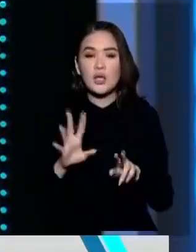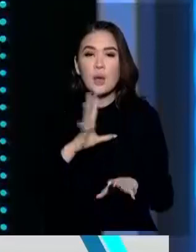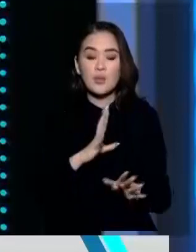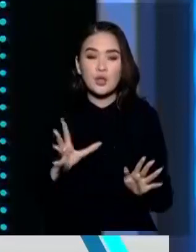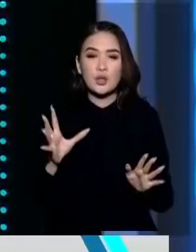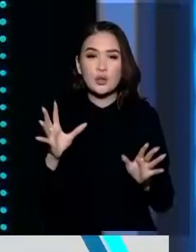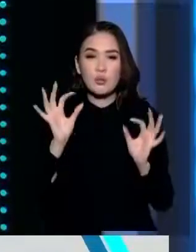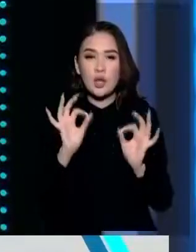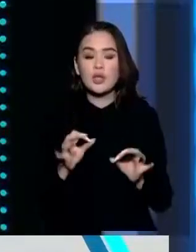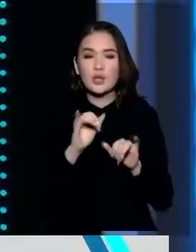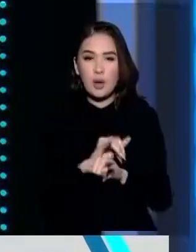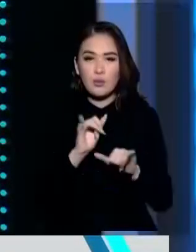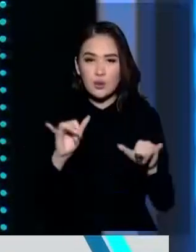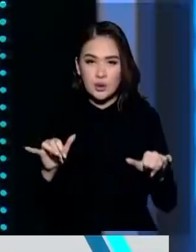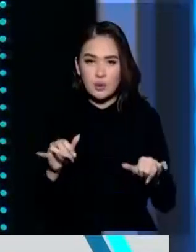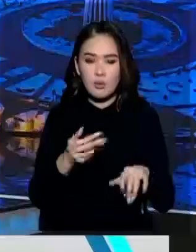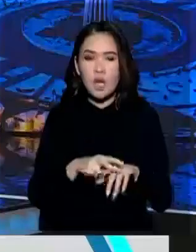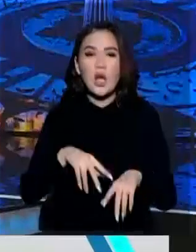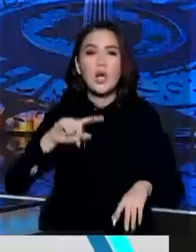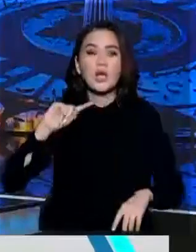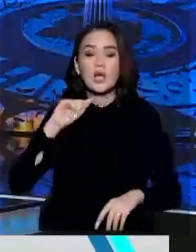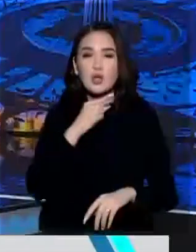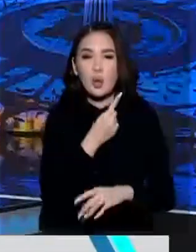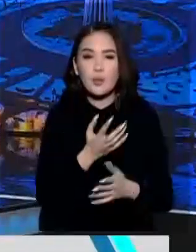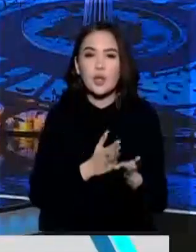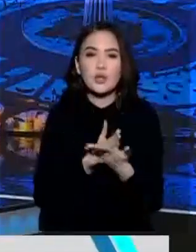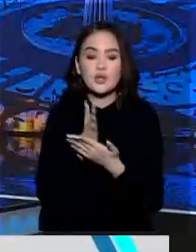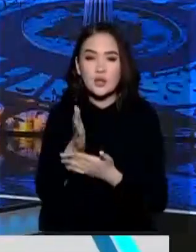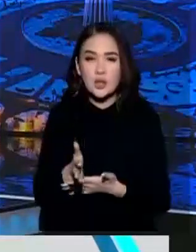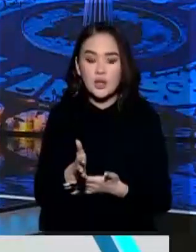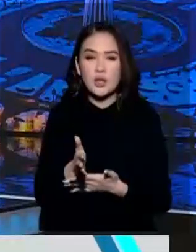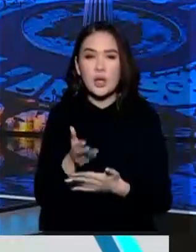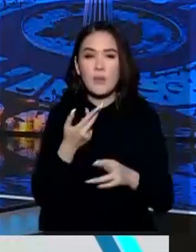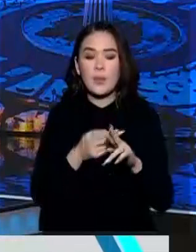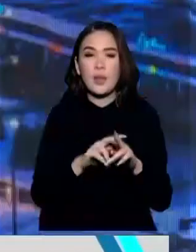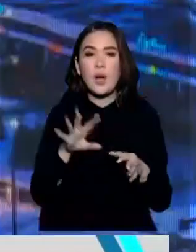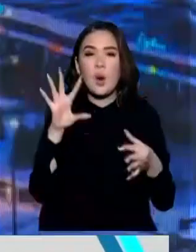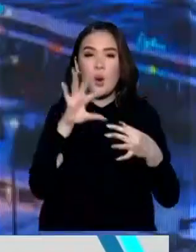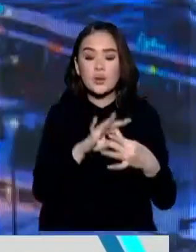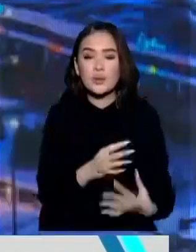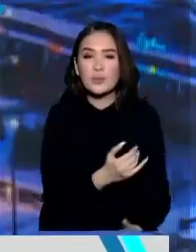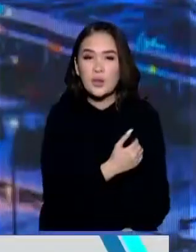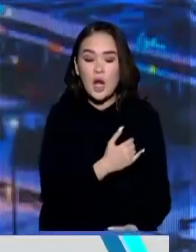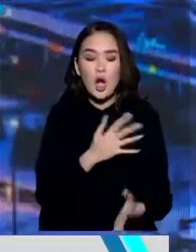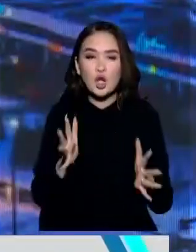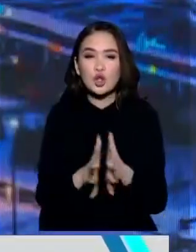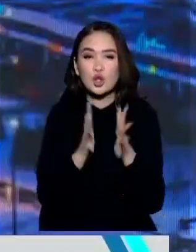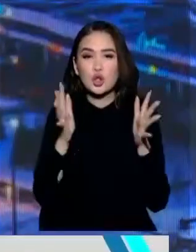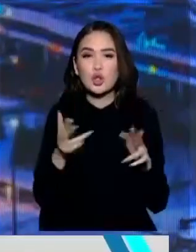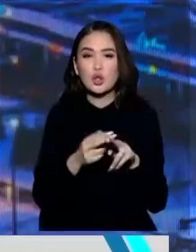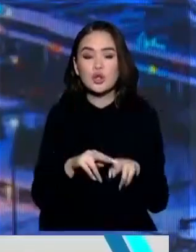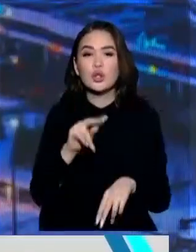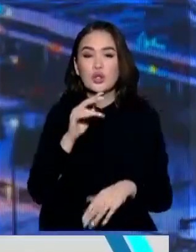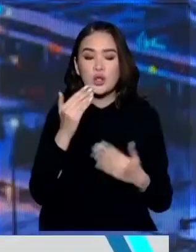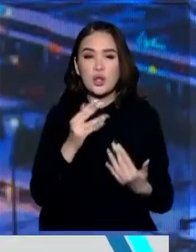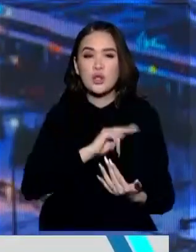мәнінде де біріншіден дамытып, екіншіден экономикаға тікелей үлесін қосқымыз келеді. Сондықтан үлкен реформаны бастап жатырмыз.